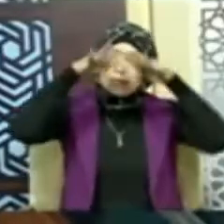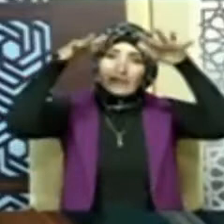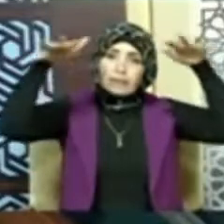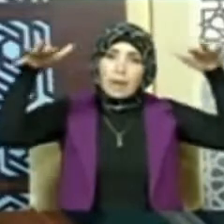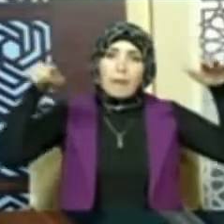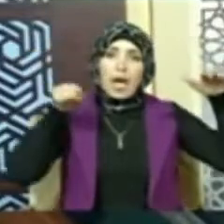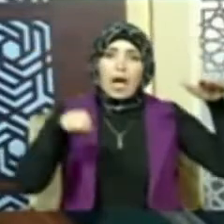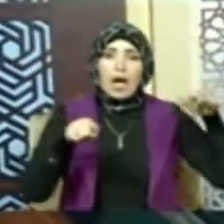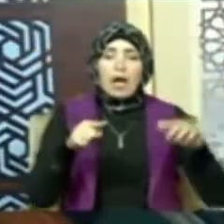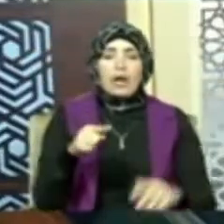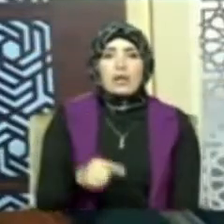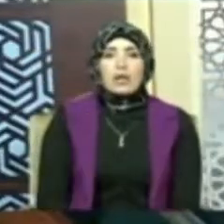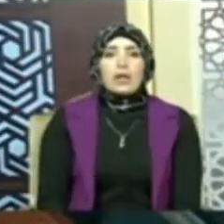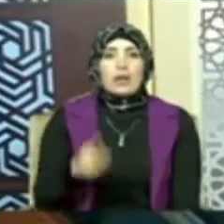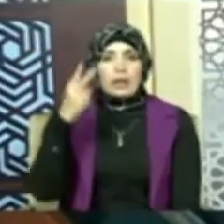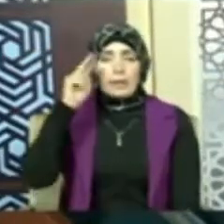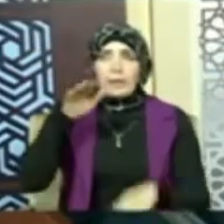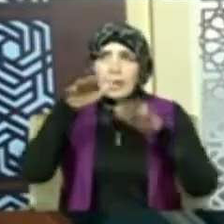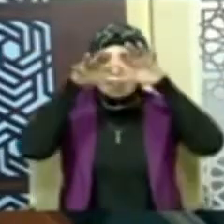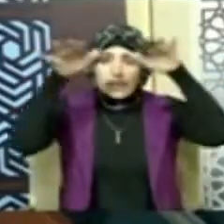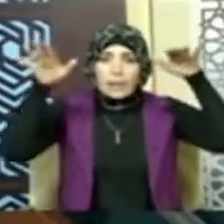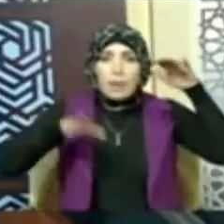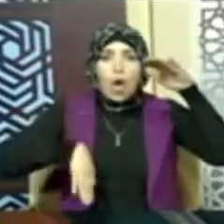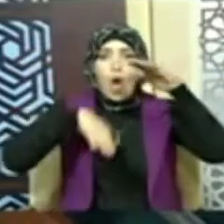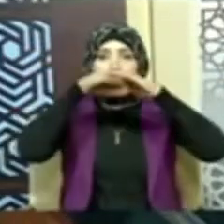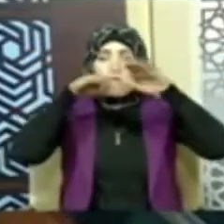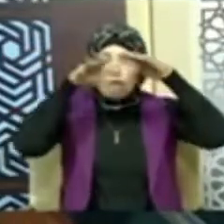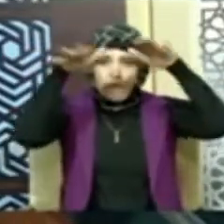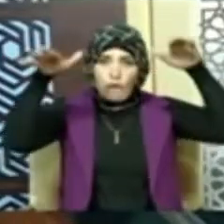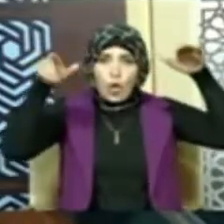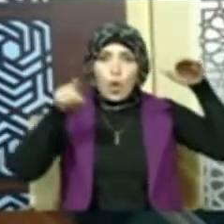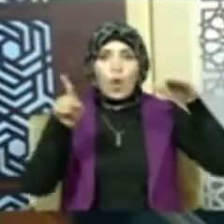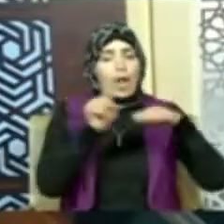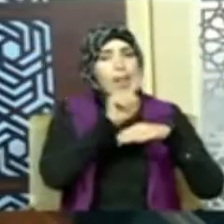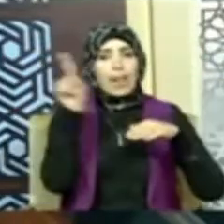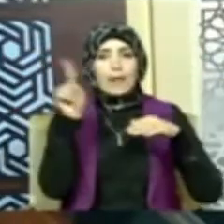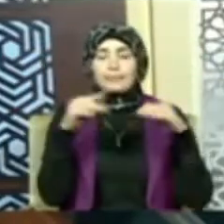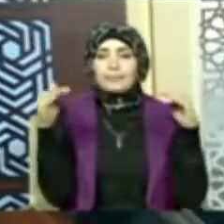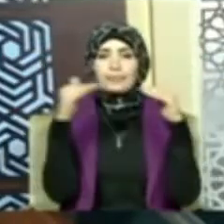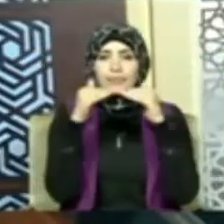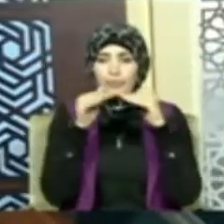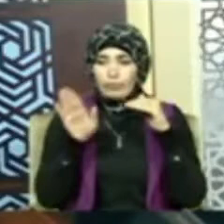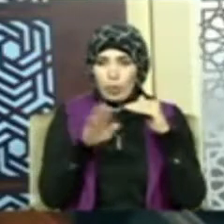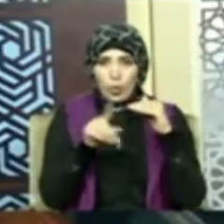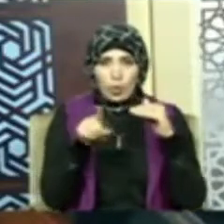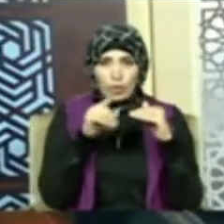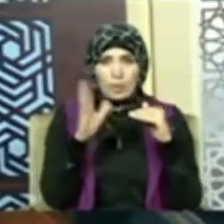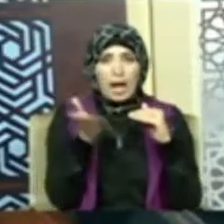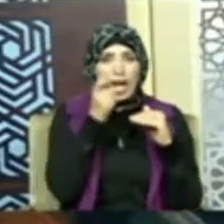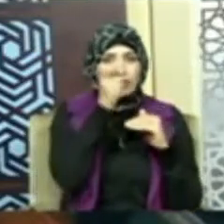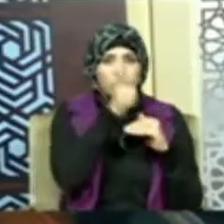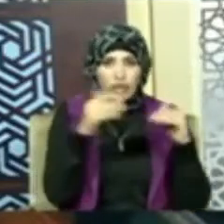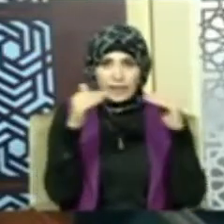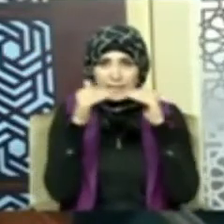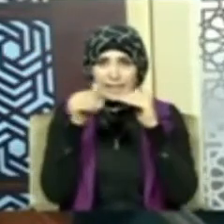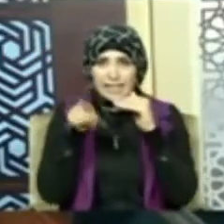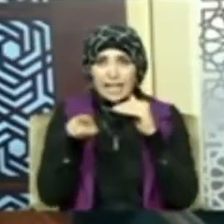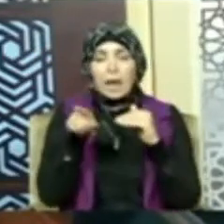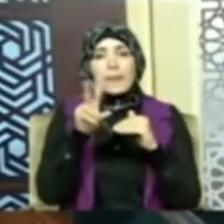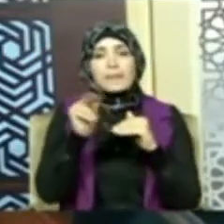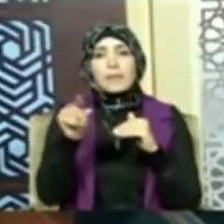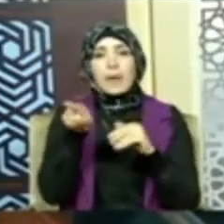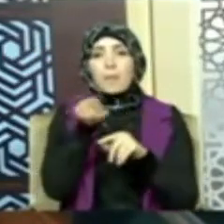ما طاولتها سماء، لم يساووك في علاك وقد حال